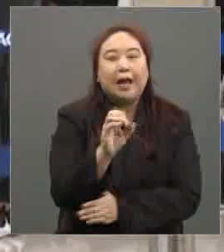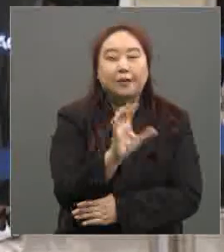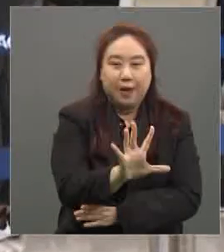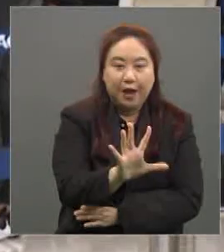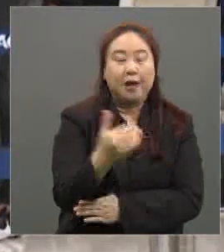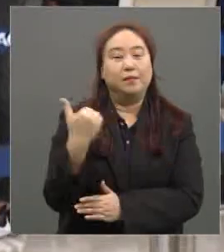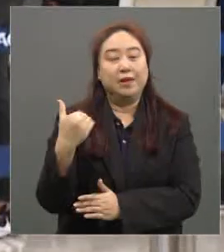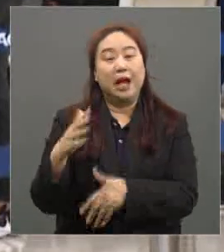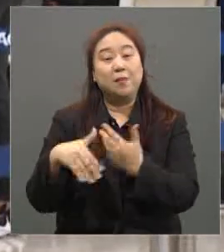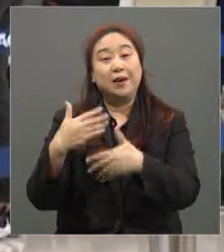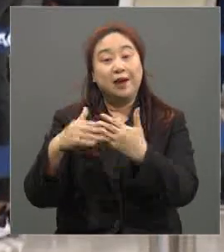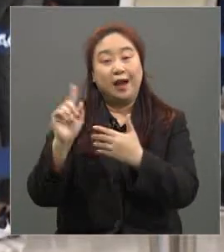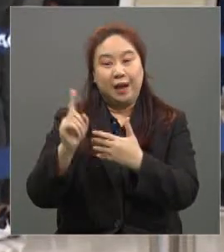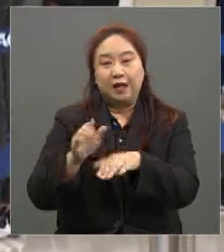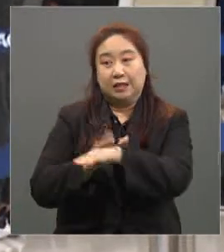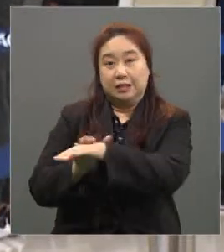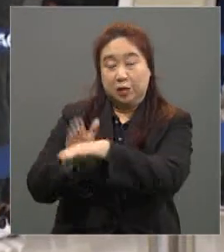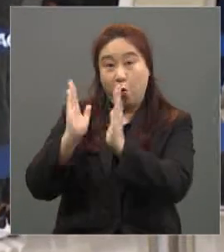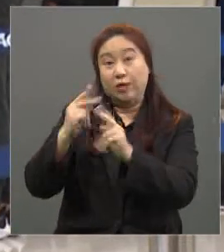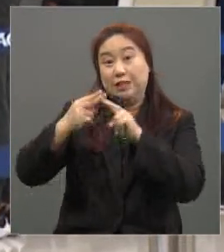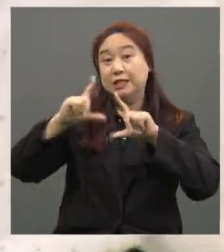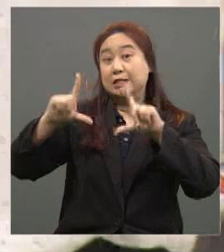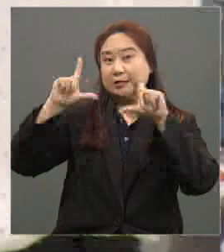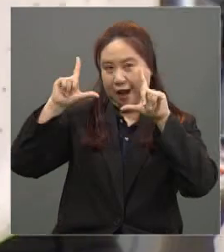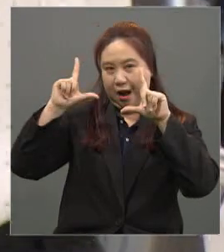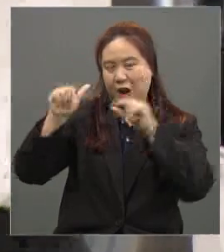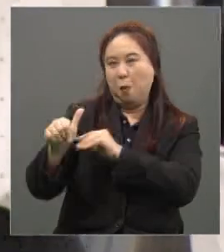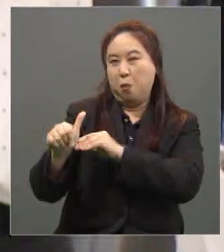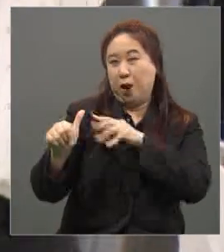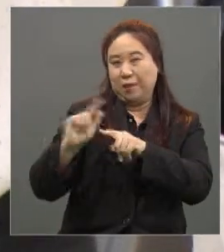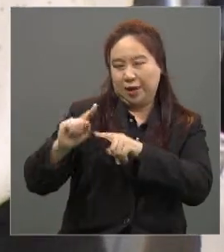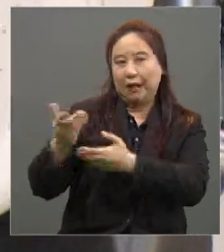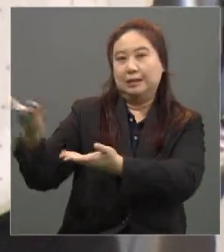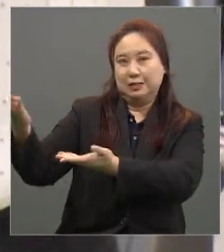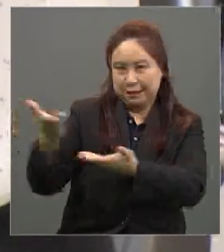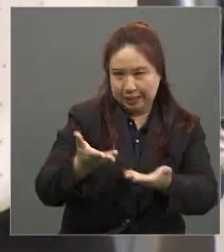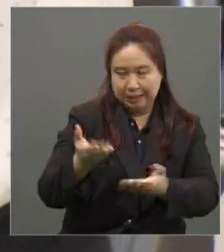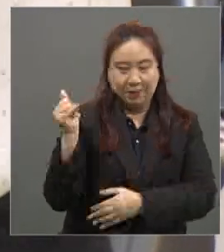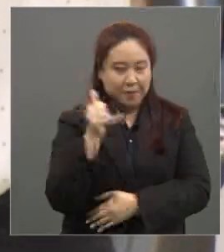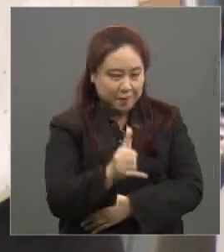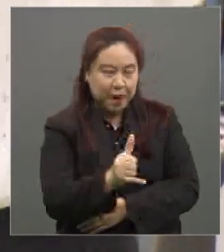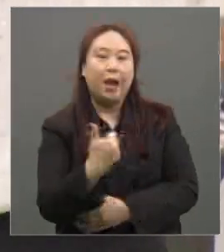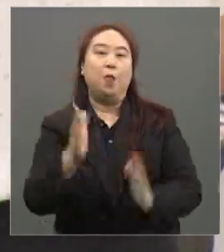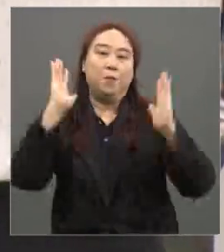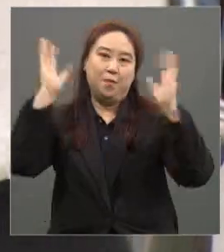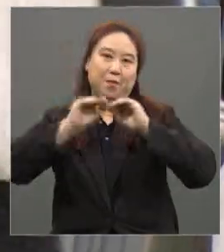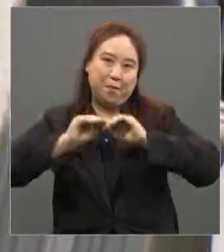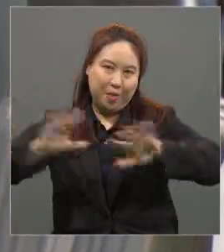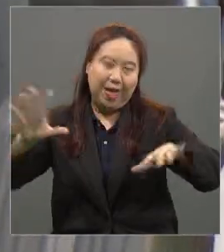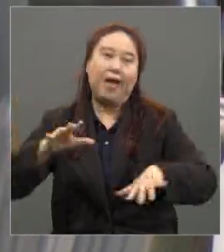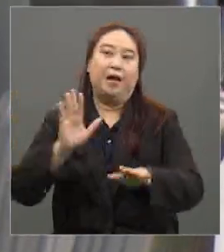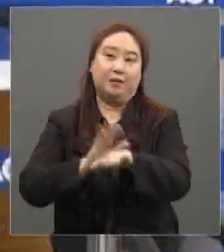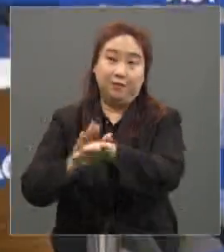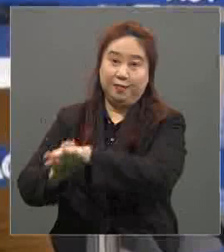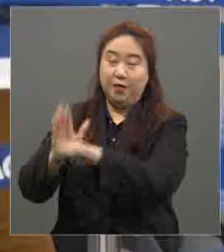สารด้วยการเชิญชวนบุคคลที่มีชื่อเสียงและผู้นำทางความคิดครับมาร่วมประชาสัมพันธ์ด้านการท่องเที่ยวและกระตุ้น